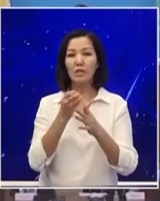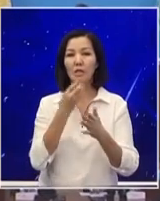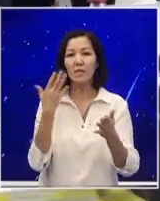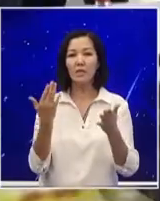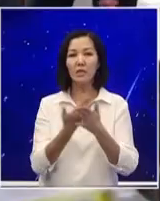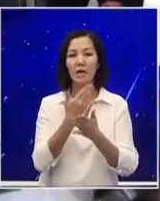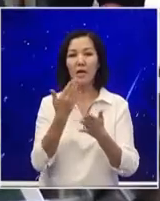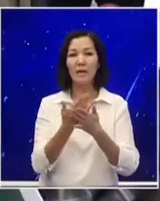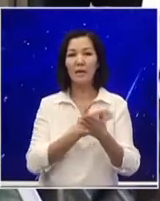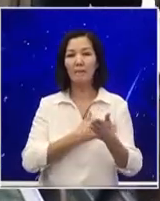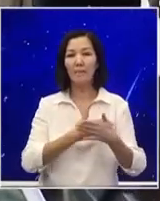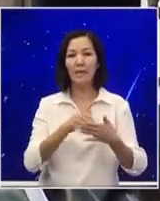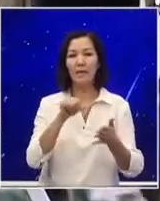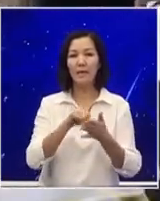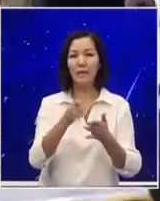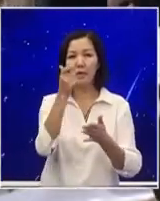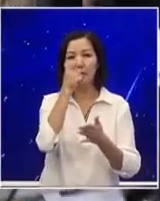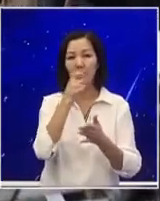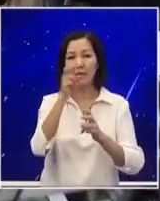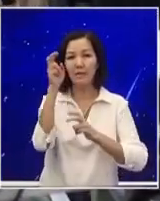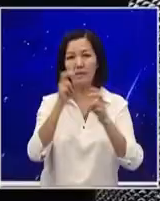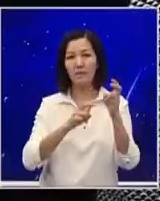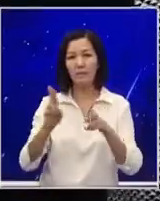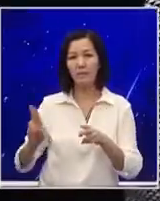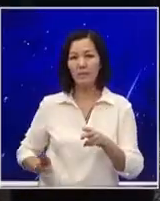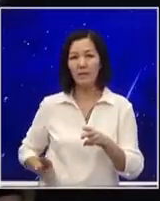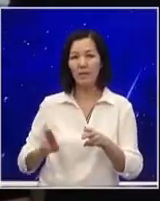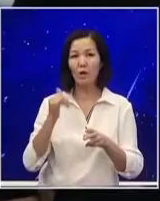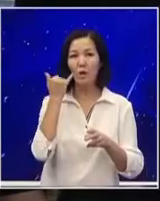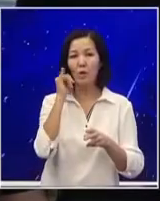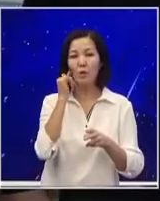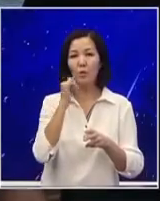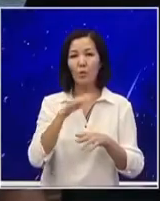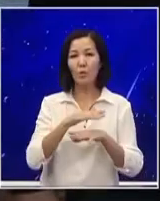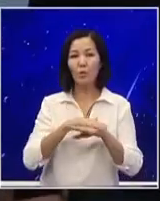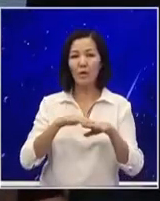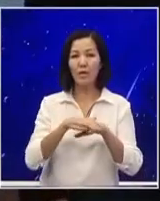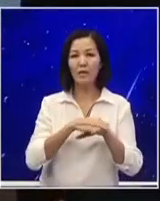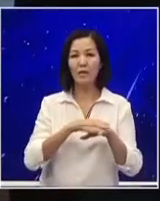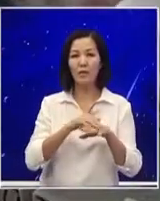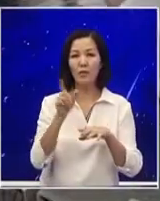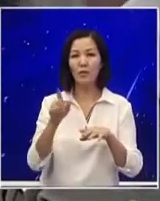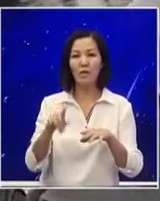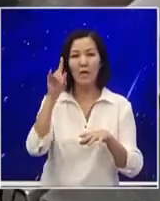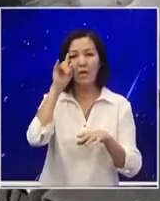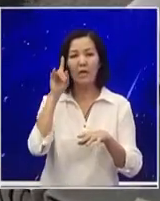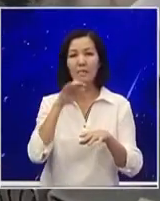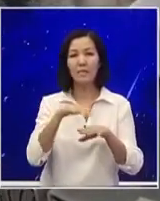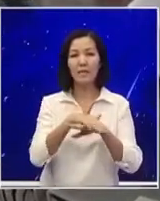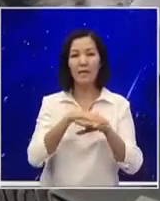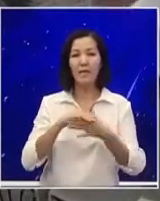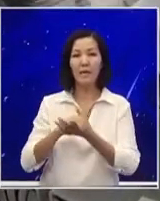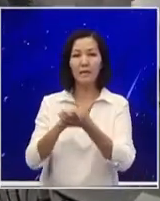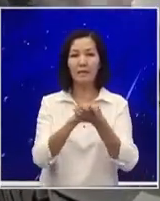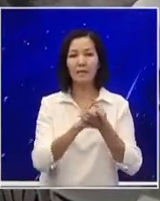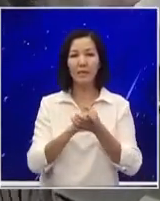жаңалық. Өңірге белгілі азамат Жаркен крахмал сірне зауытының басшысы, ұйғыр ұлтының өкілі Зәкіржан Күзиев Қазақстан халқы ассамблеясы